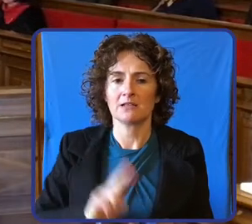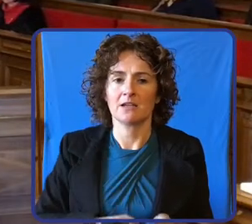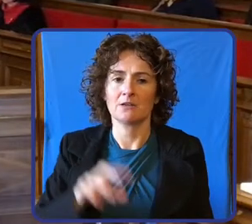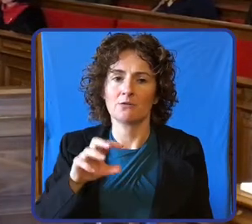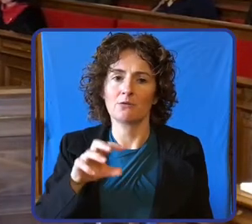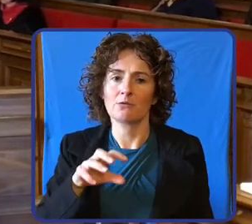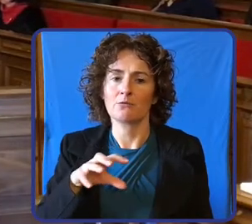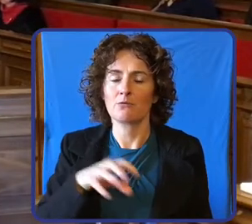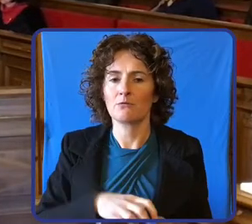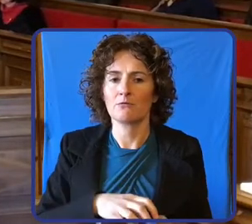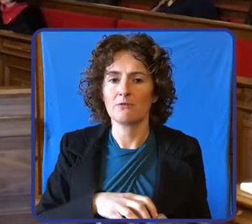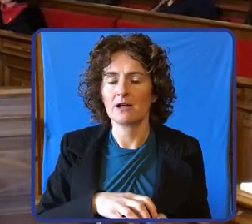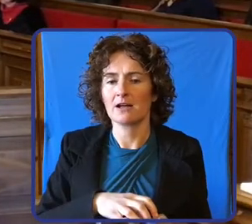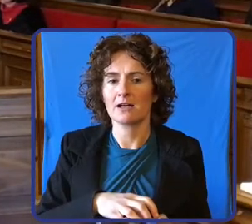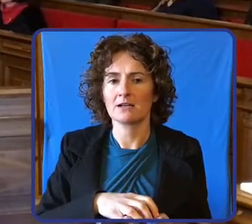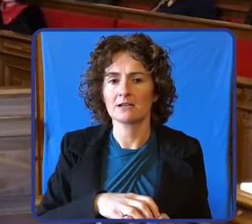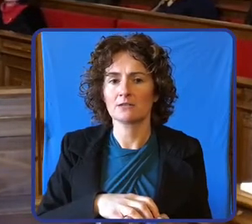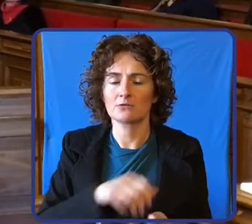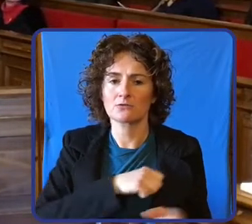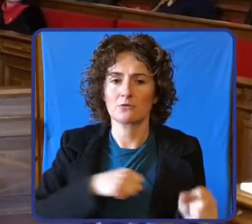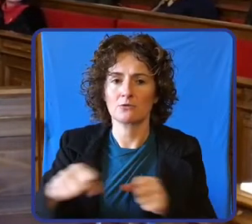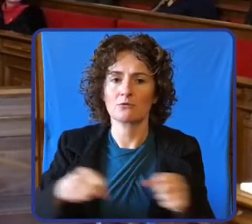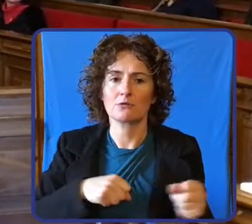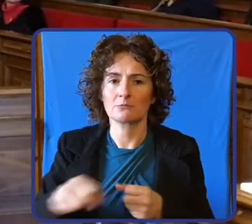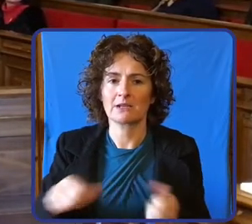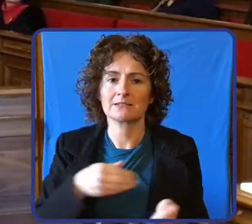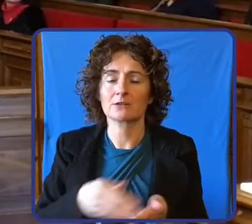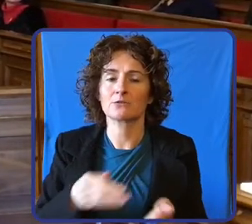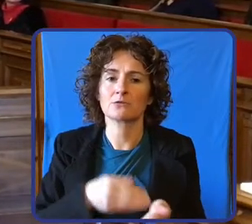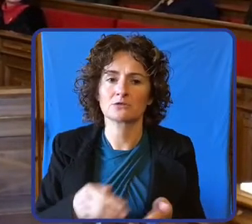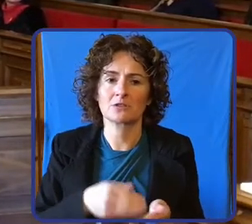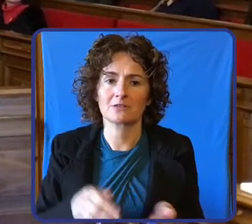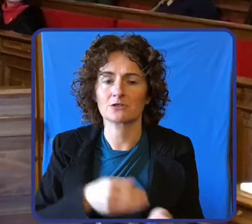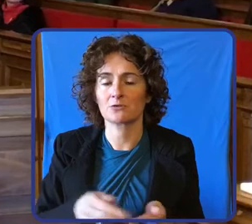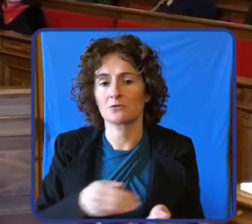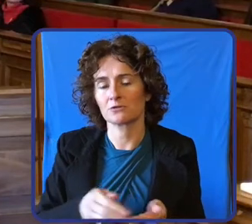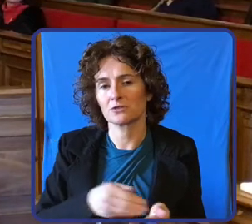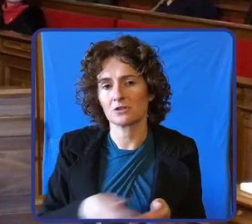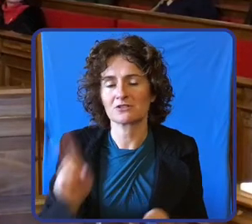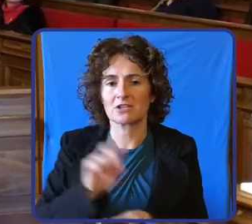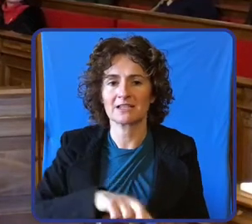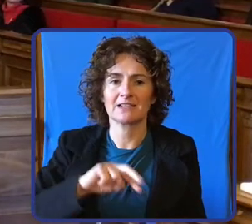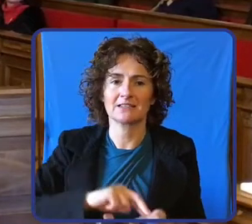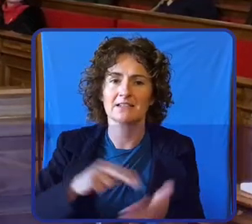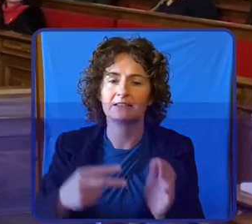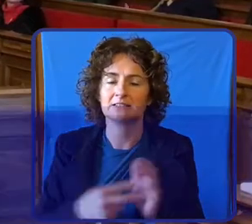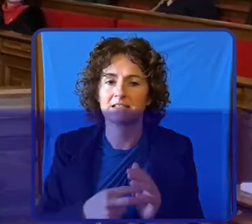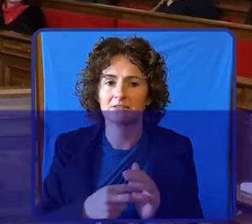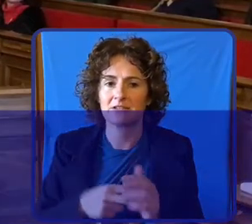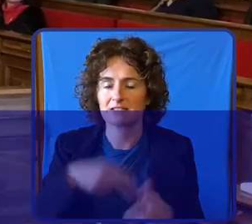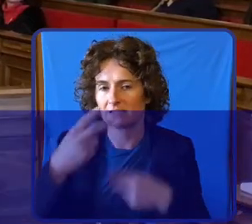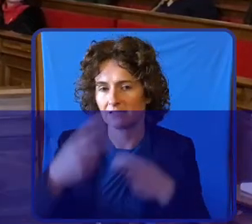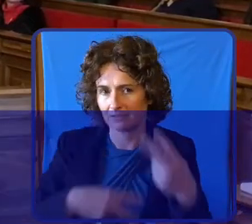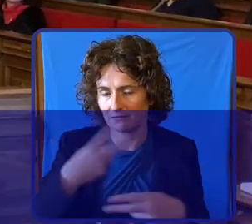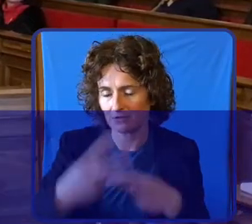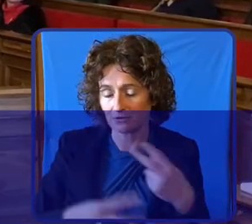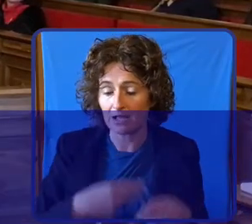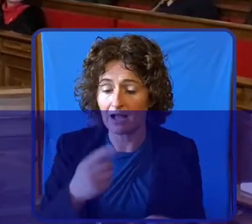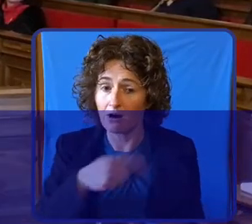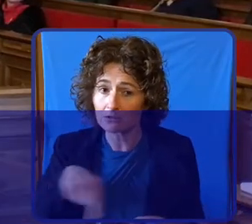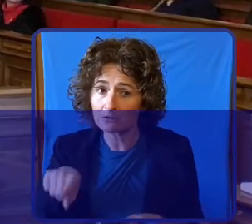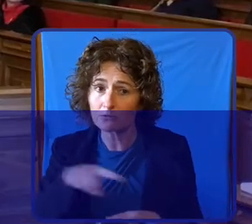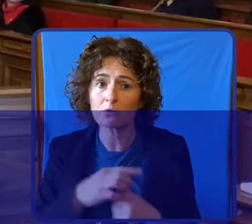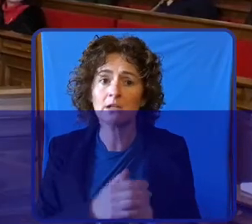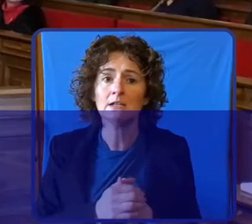a költségvetését, illetve a költségvetés rendelettervezetét vizsgálhattuk.